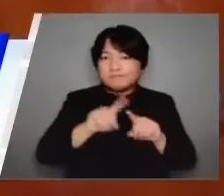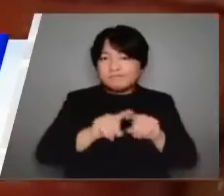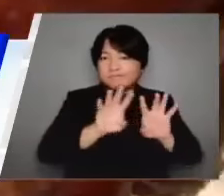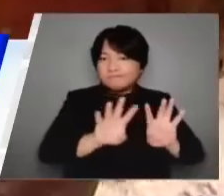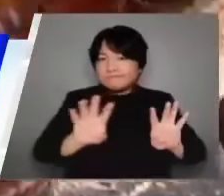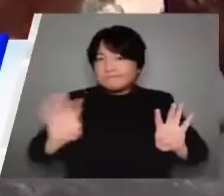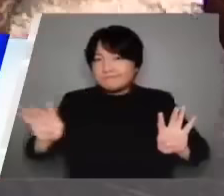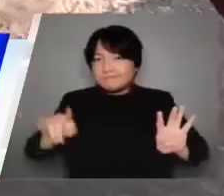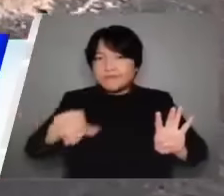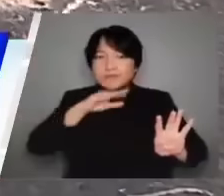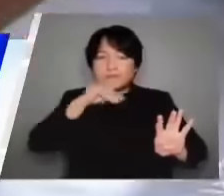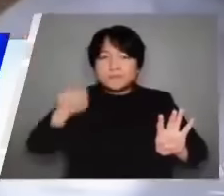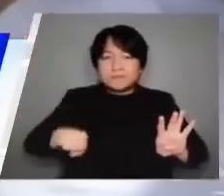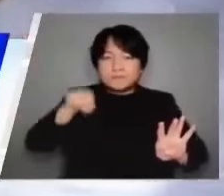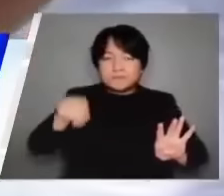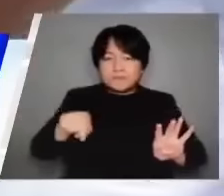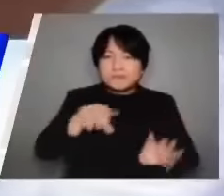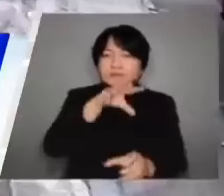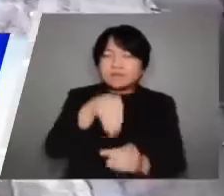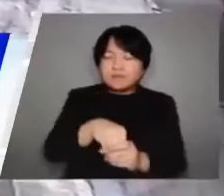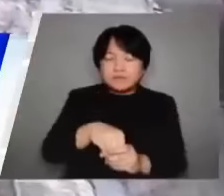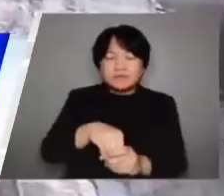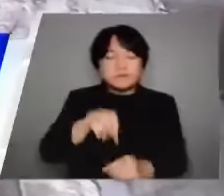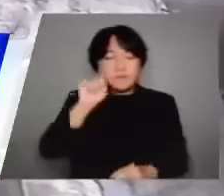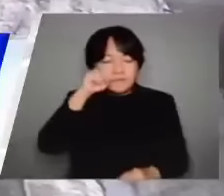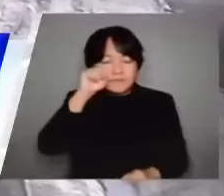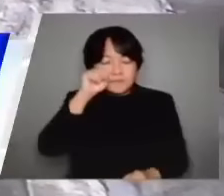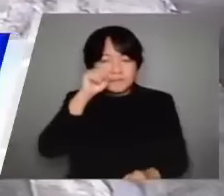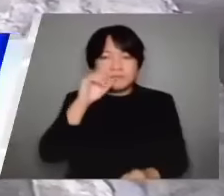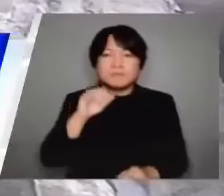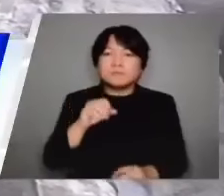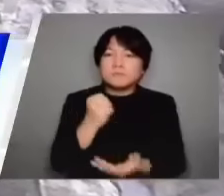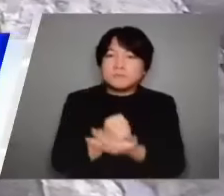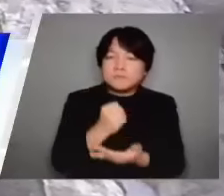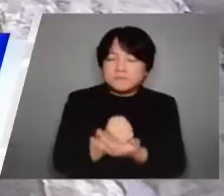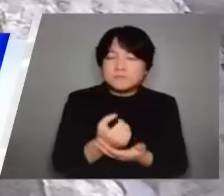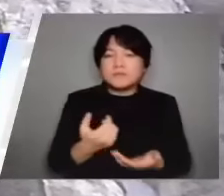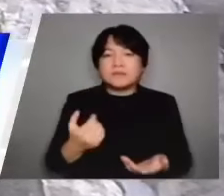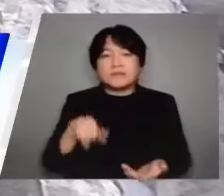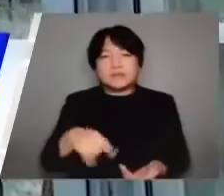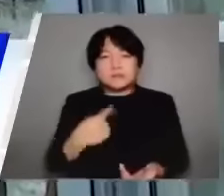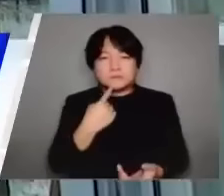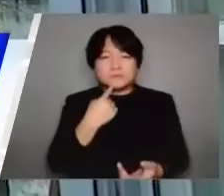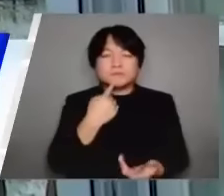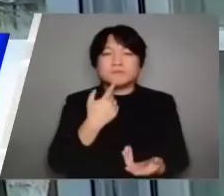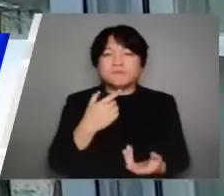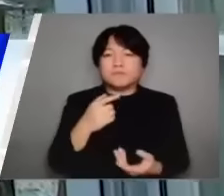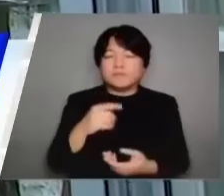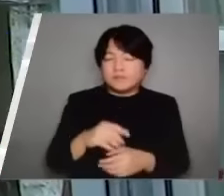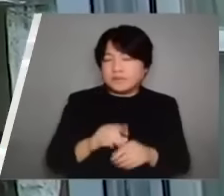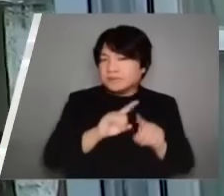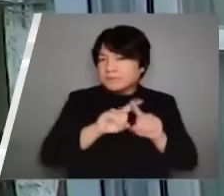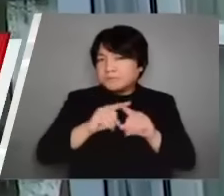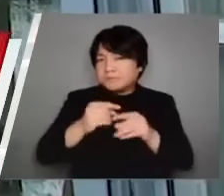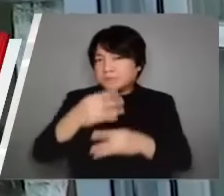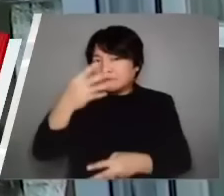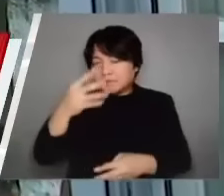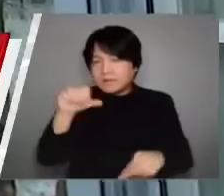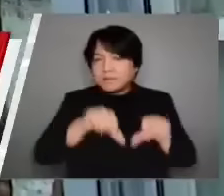ginagamit ang sibuyas bawang sampalok at tanglan saakin yung masarap na Leon ah medyo may alat ng